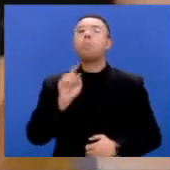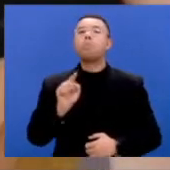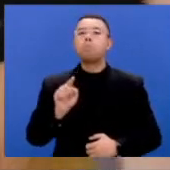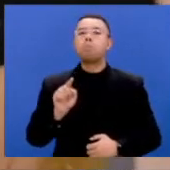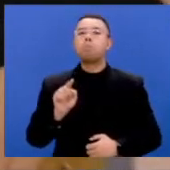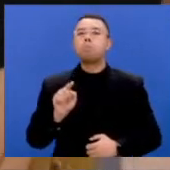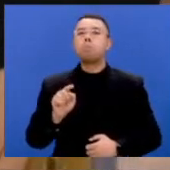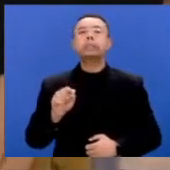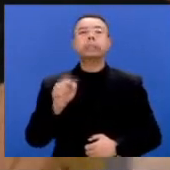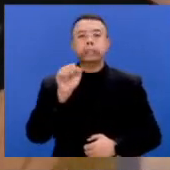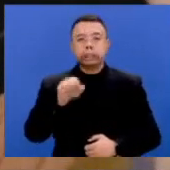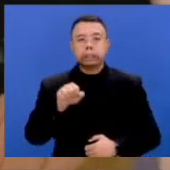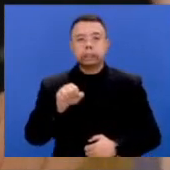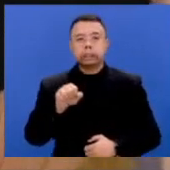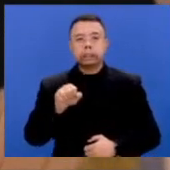dia,